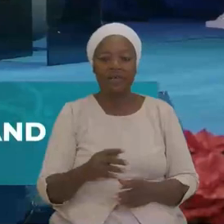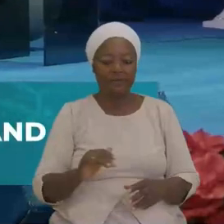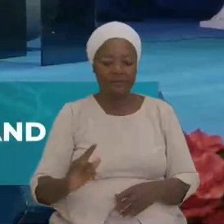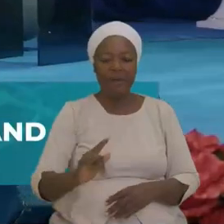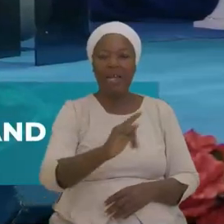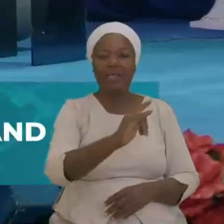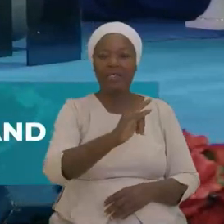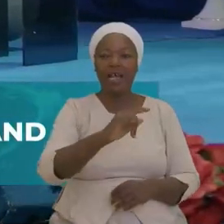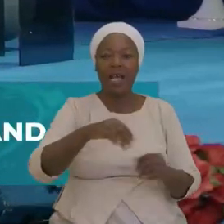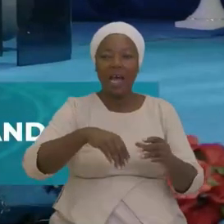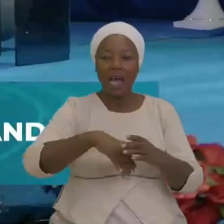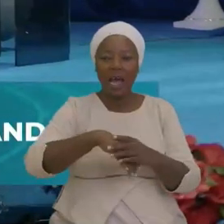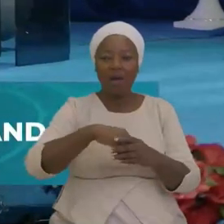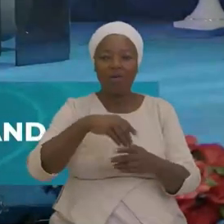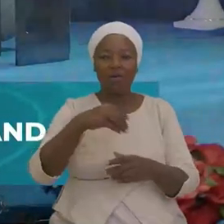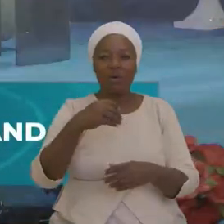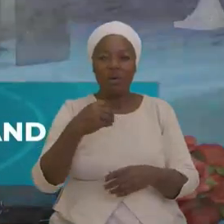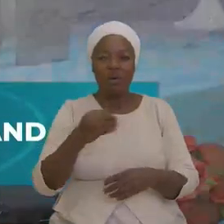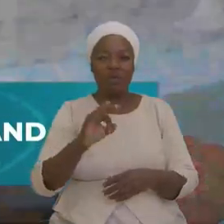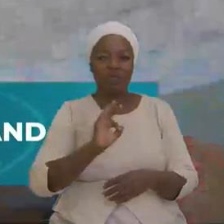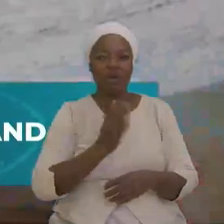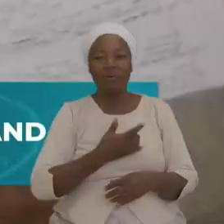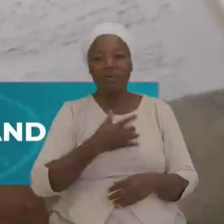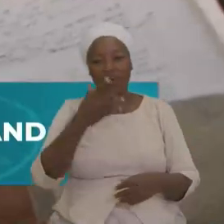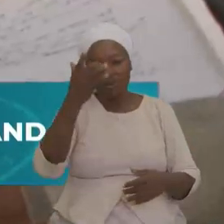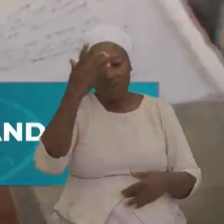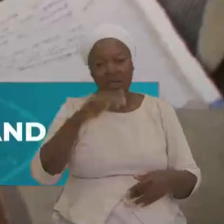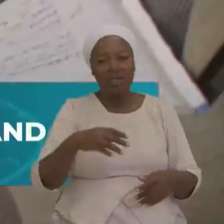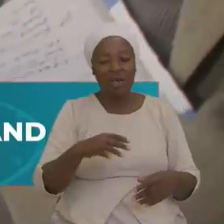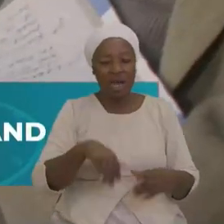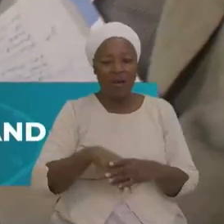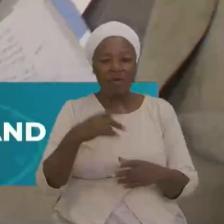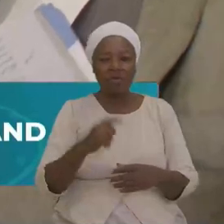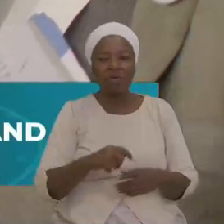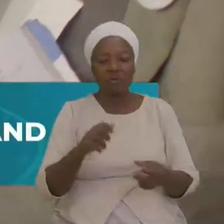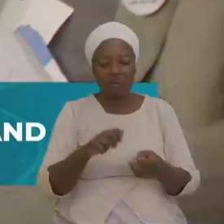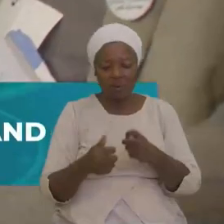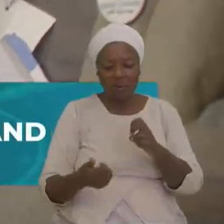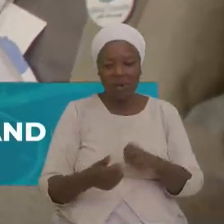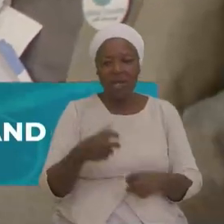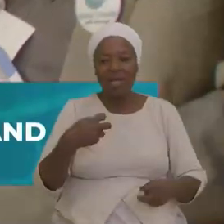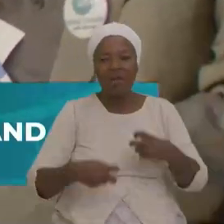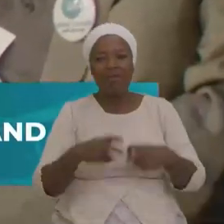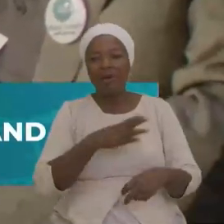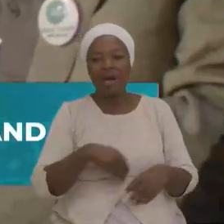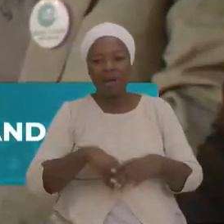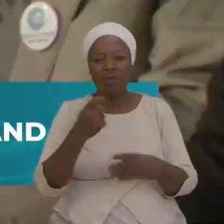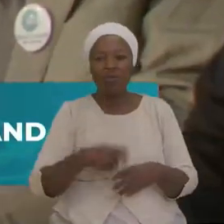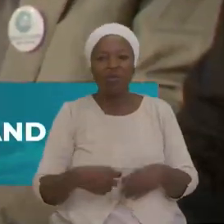L'envol de nos problèmes, l'envol hors de nos difficultés,